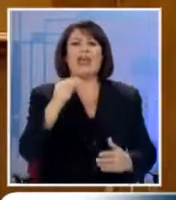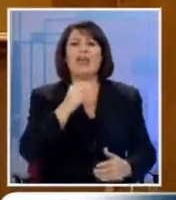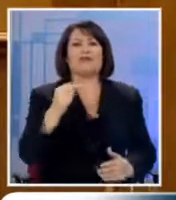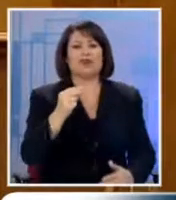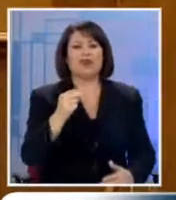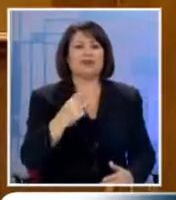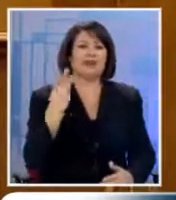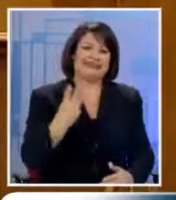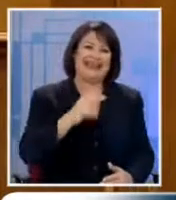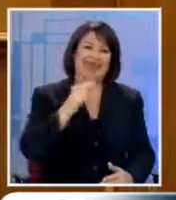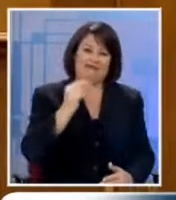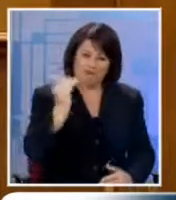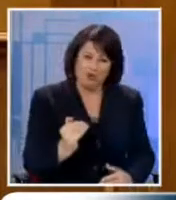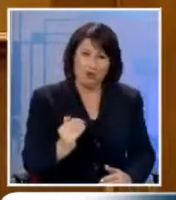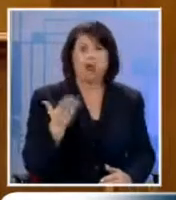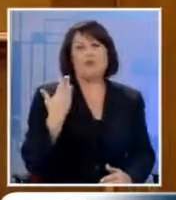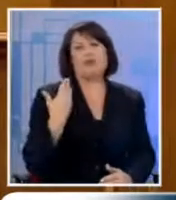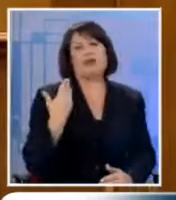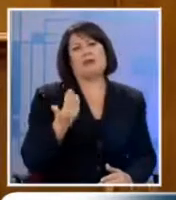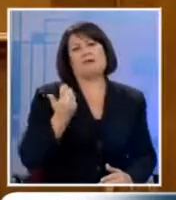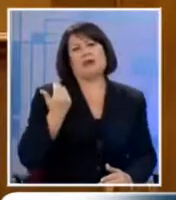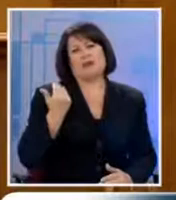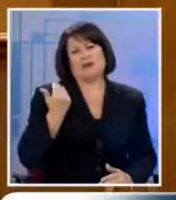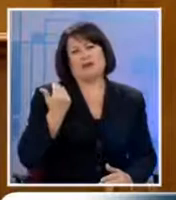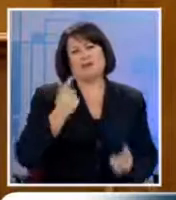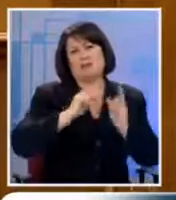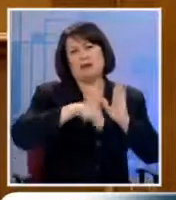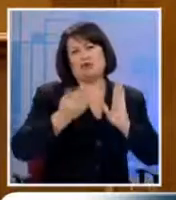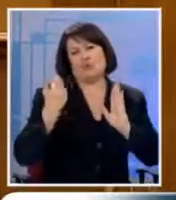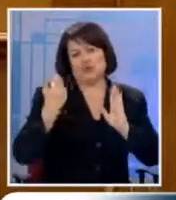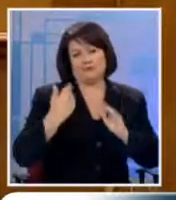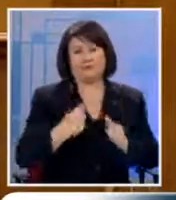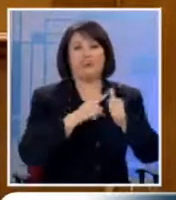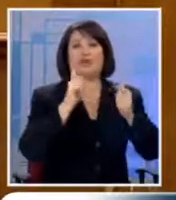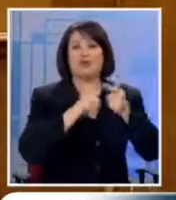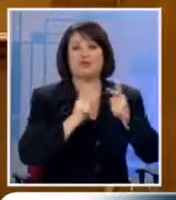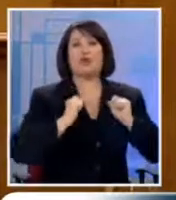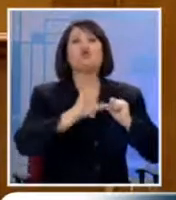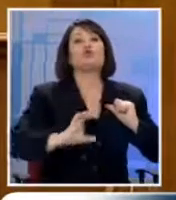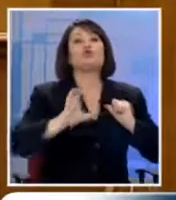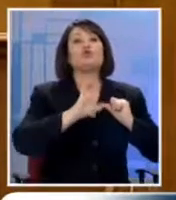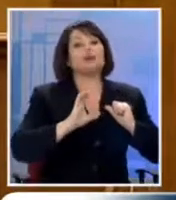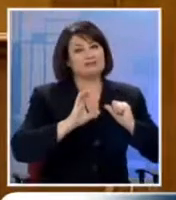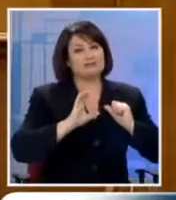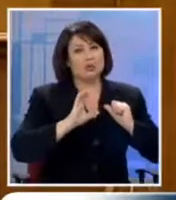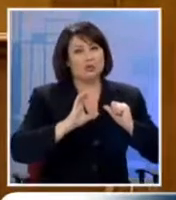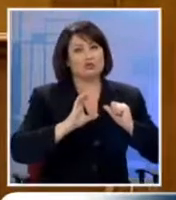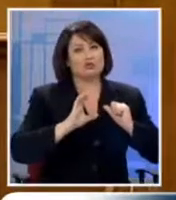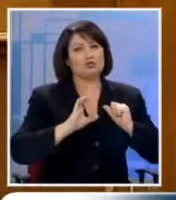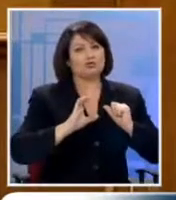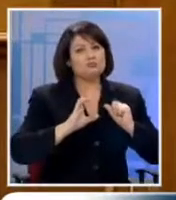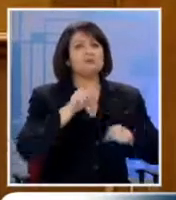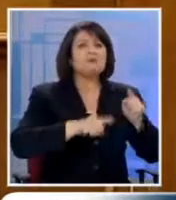ευρώ αντίστοιχα, από τα προμνημονίου επίπεδα. Δεύτερον, ο τουρισμός βιώνει τις επιπτώσεις της τρομερής